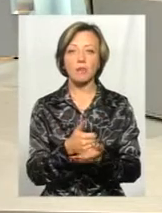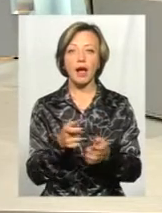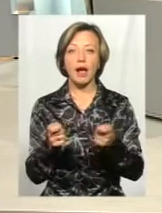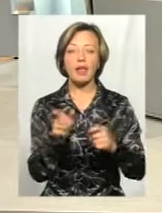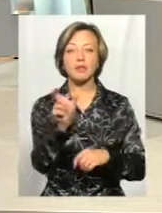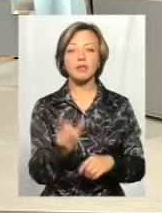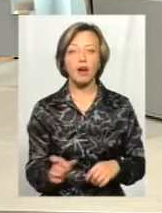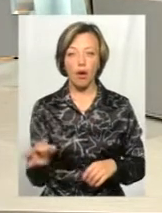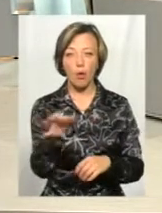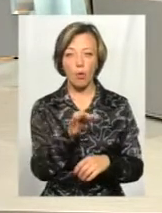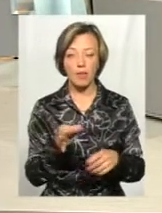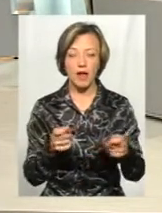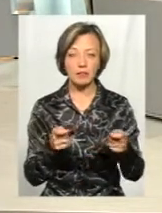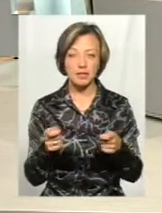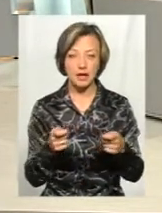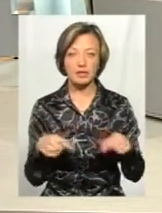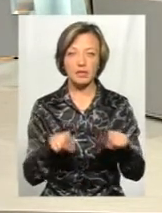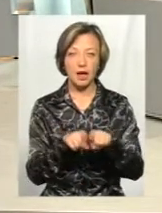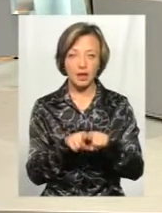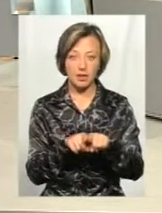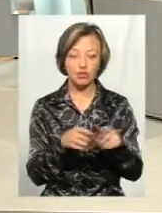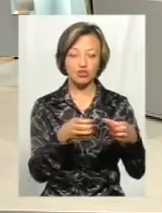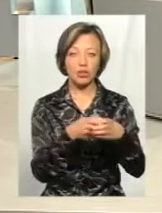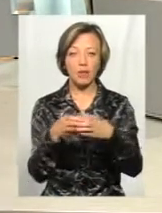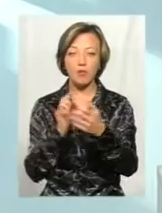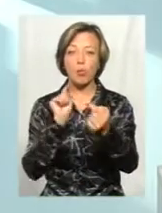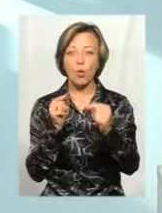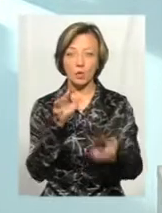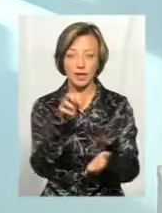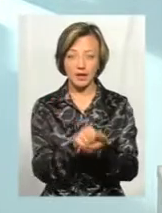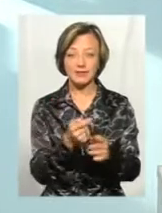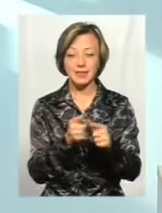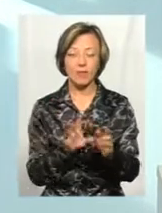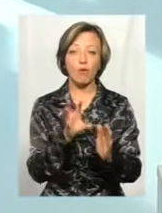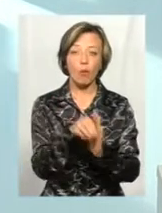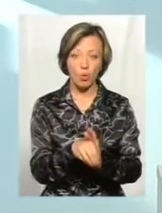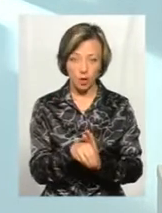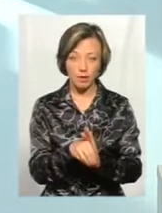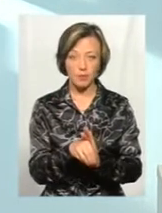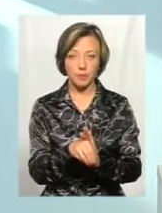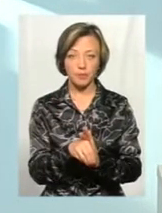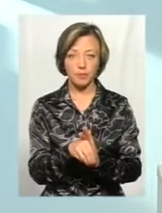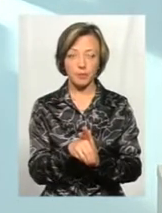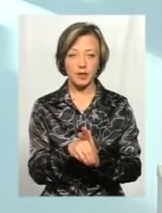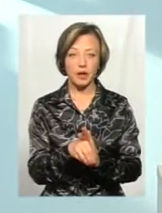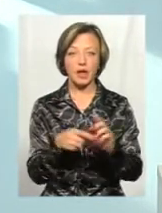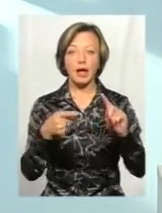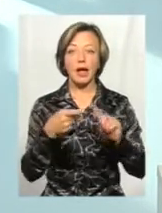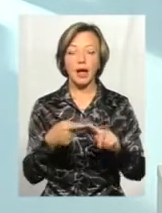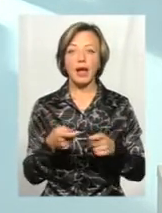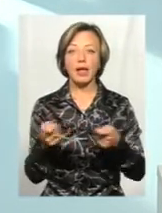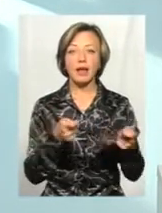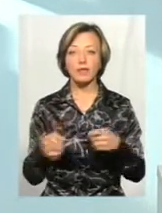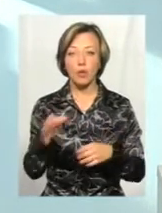керівника обласної державної адміністрації таких антирейдерських штабів. В ці штаби входять безпосередньо керівник обласної